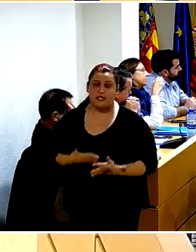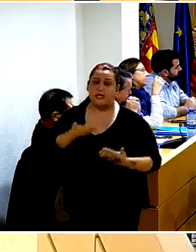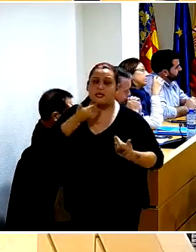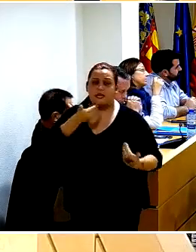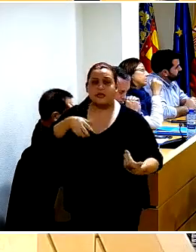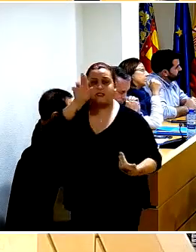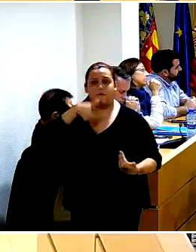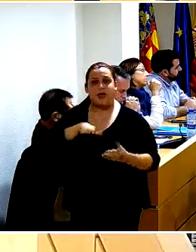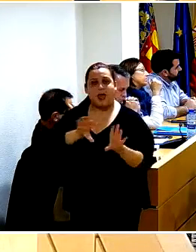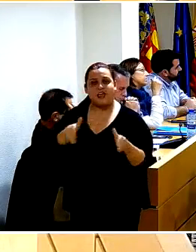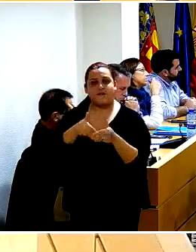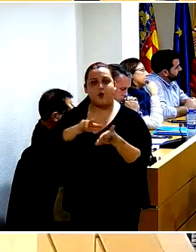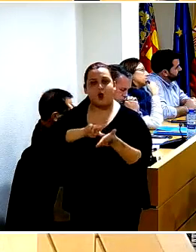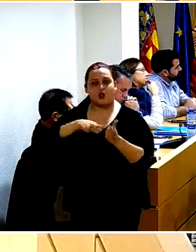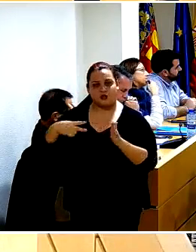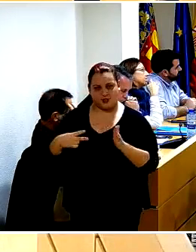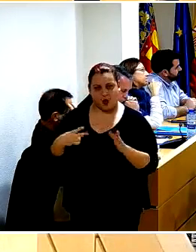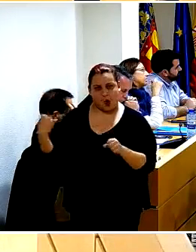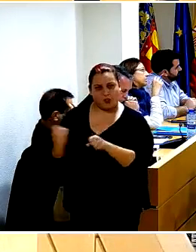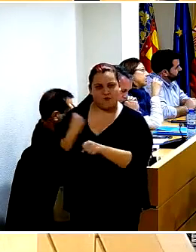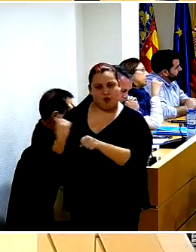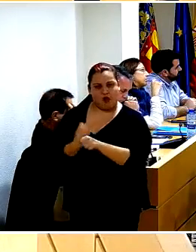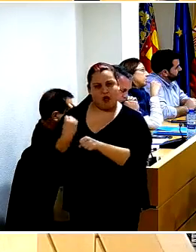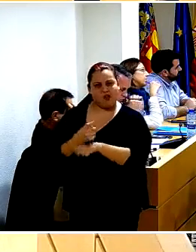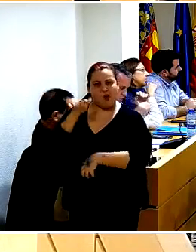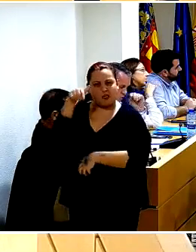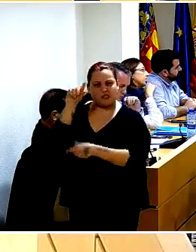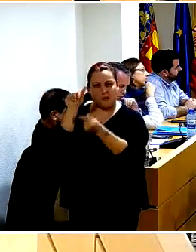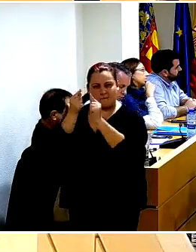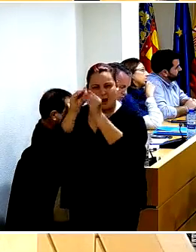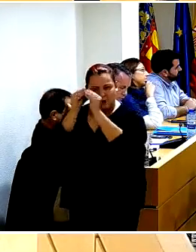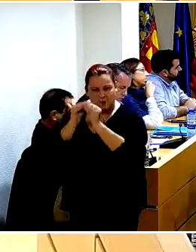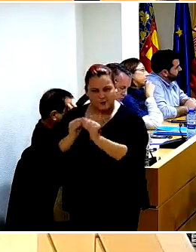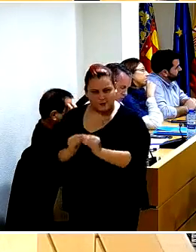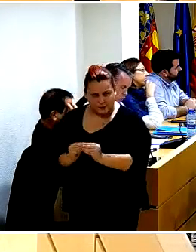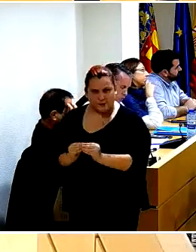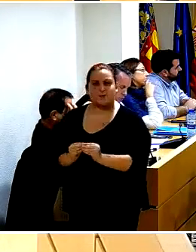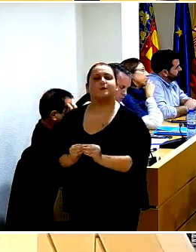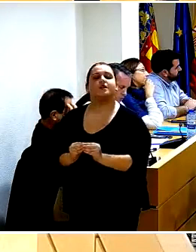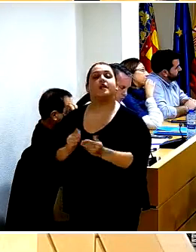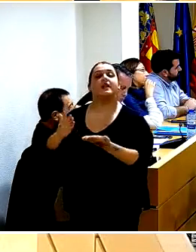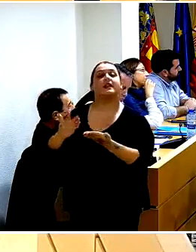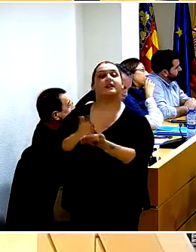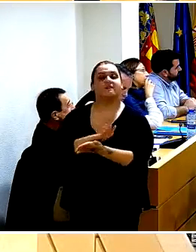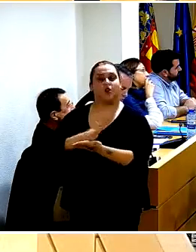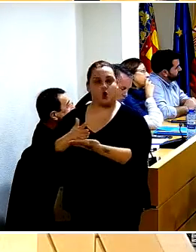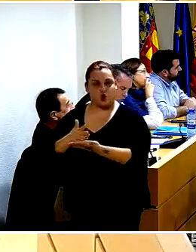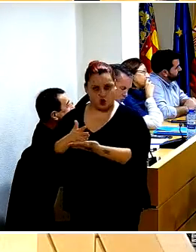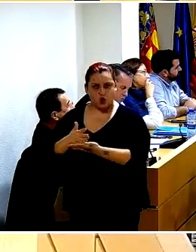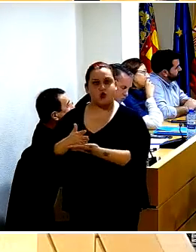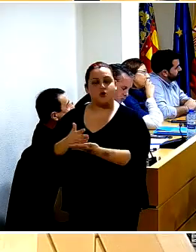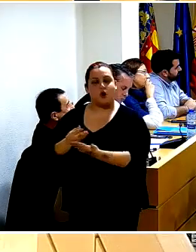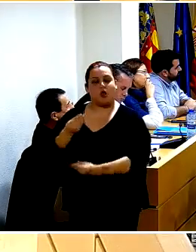a l'equip tècnic que està treballant en este pressupost, moltes gràcies a l'interventor que, bueno, pues, està fent